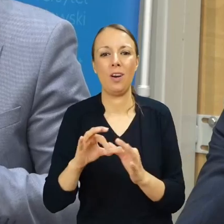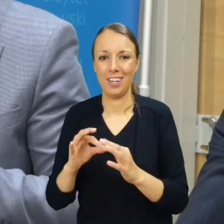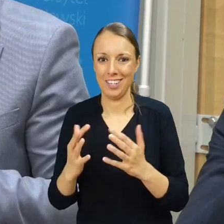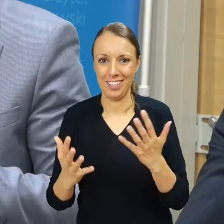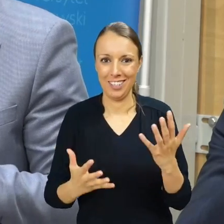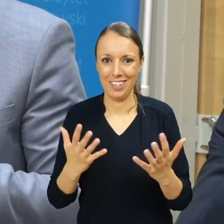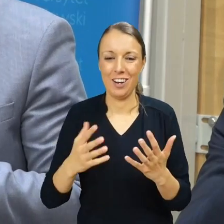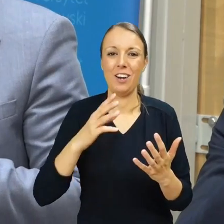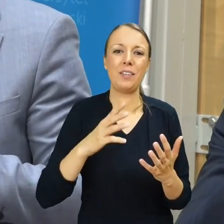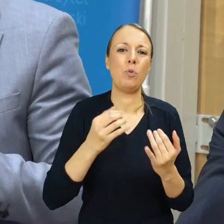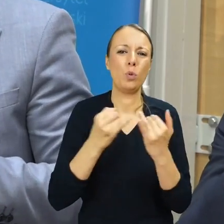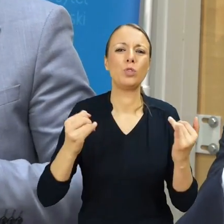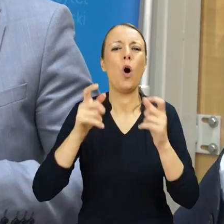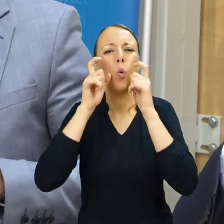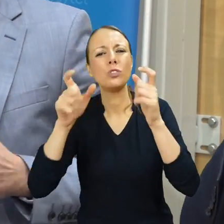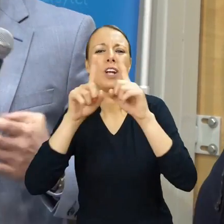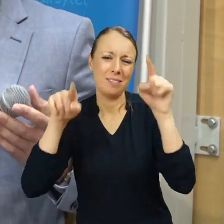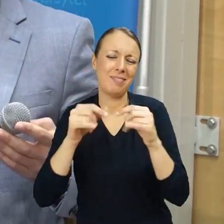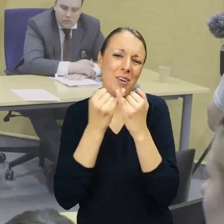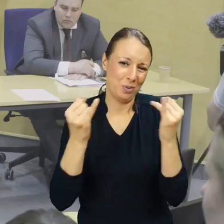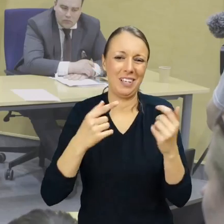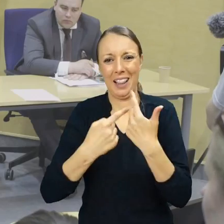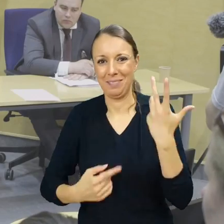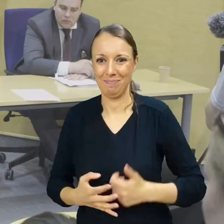wokant i tak dalej, wiadomo.